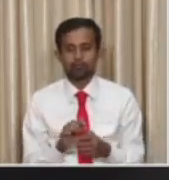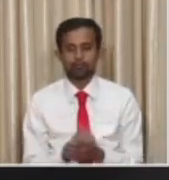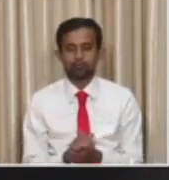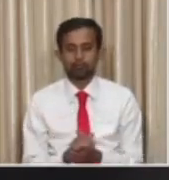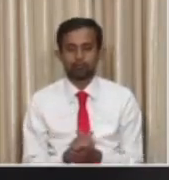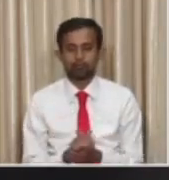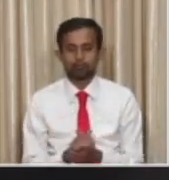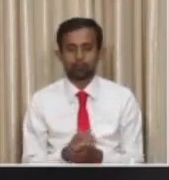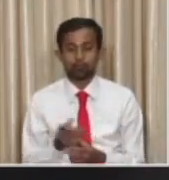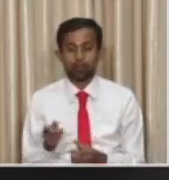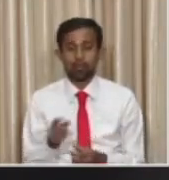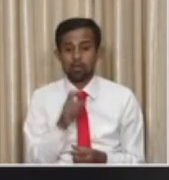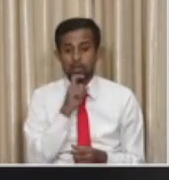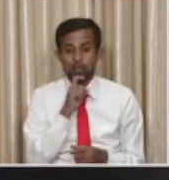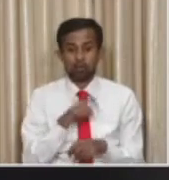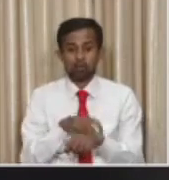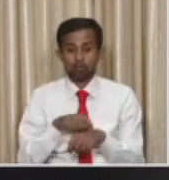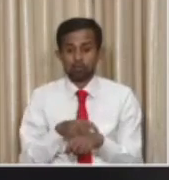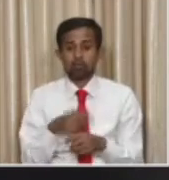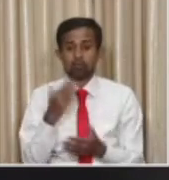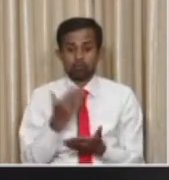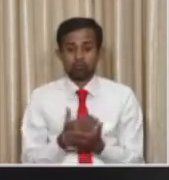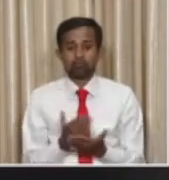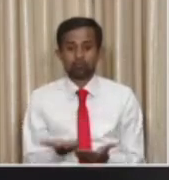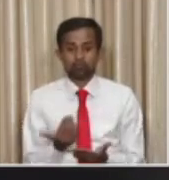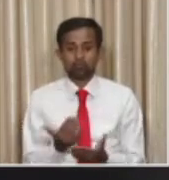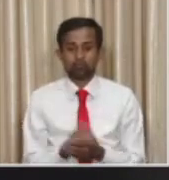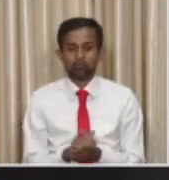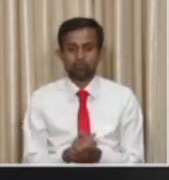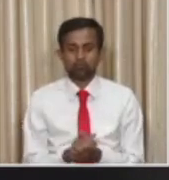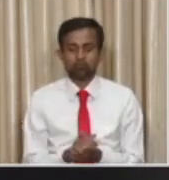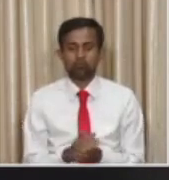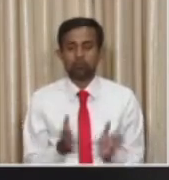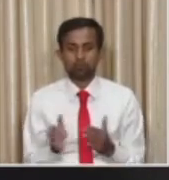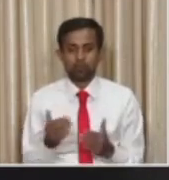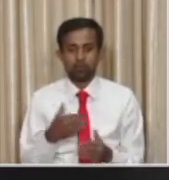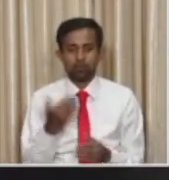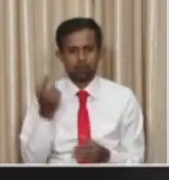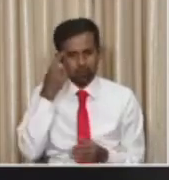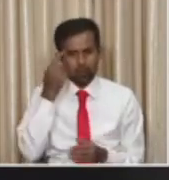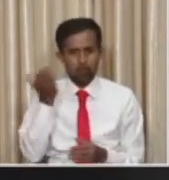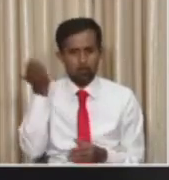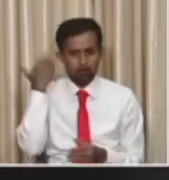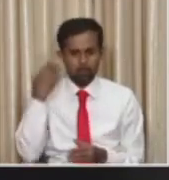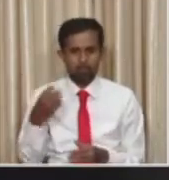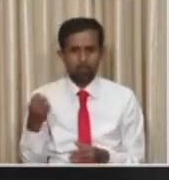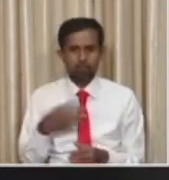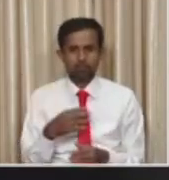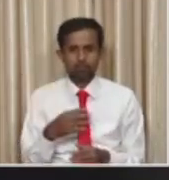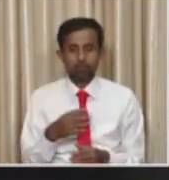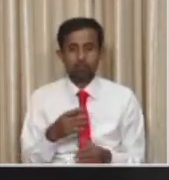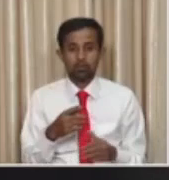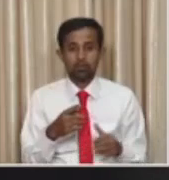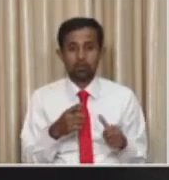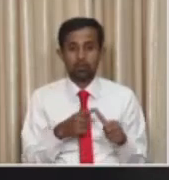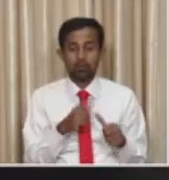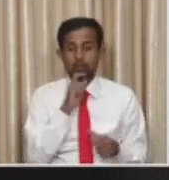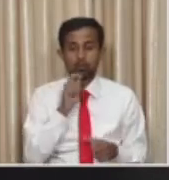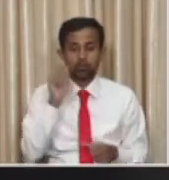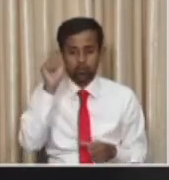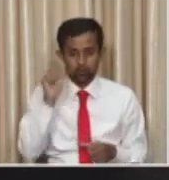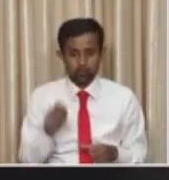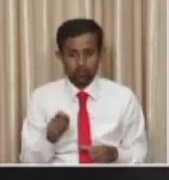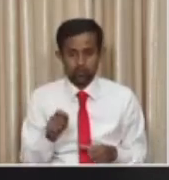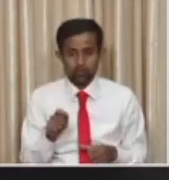මේ නඩු ප්‍රමාදය සම්බන්ධයෙන්. ඉතින් ඒ වගේම අපි දන්නවා පහුගිය දවස්වල අභියාචනාධිකරණයේ